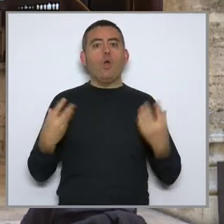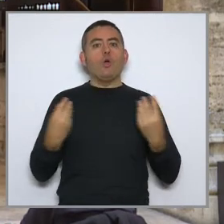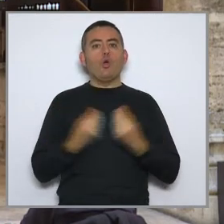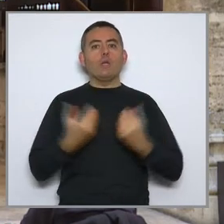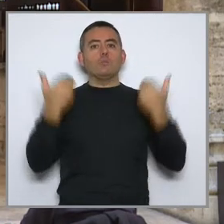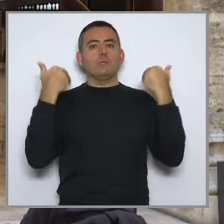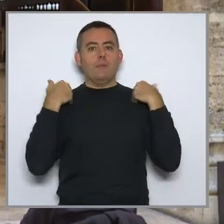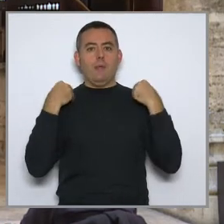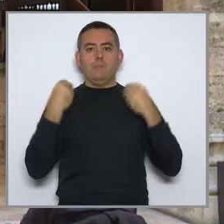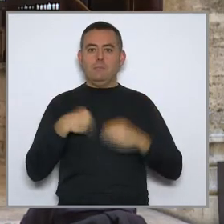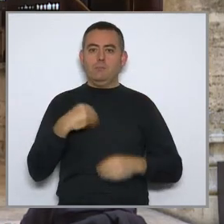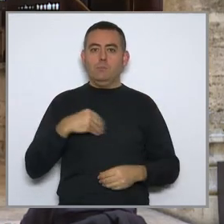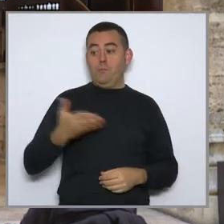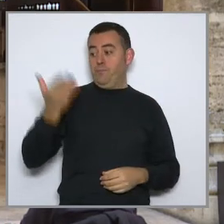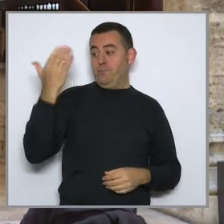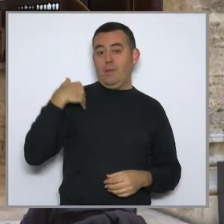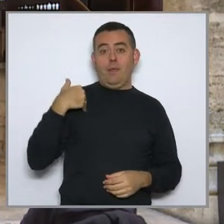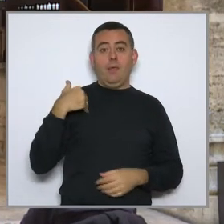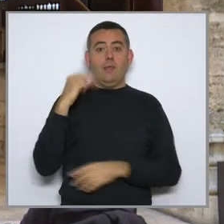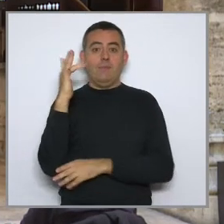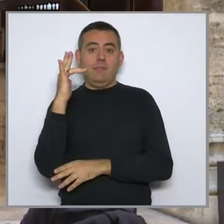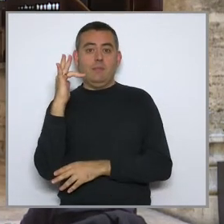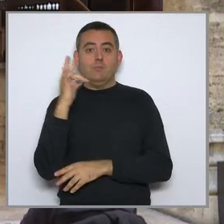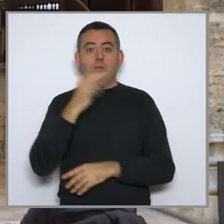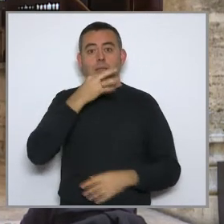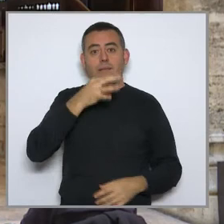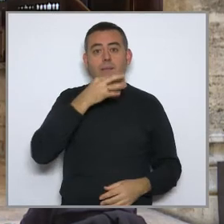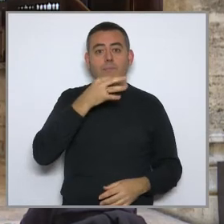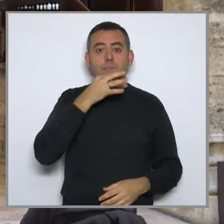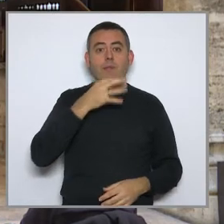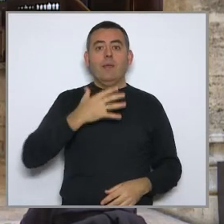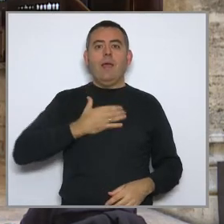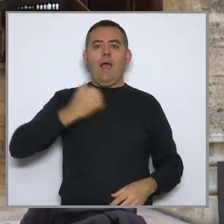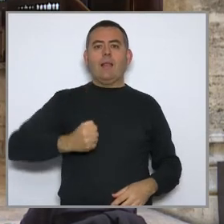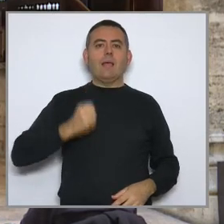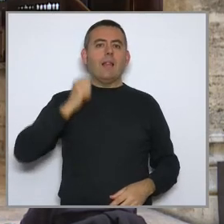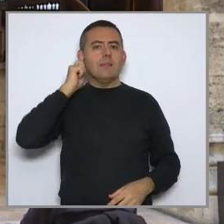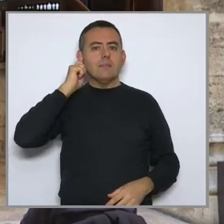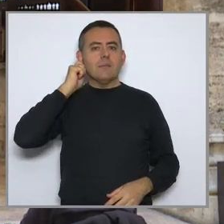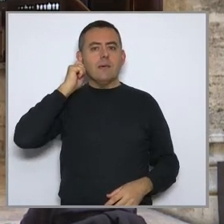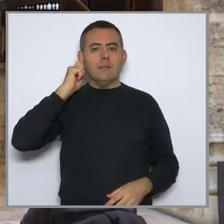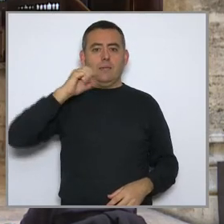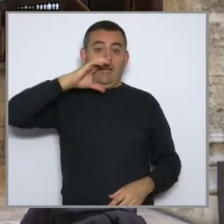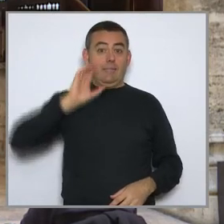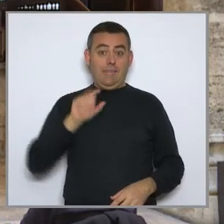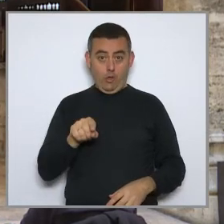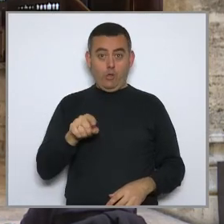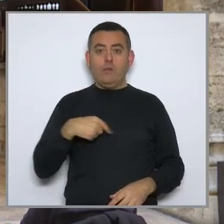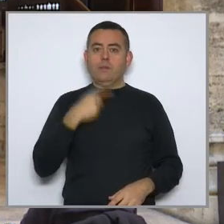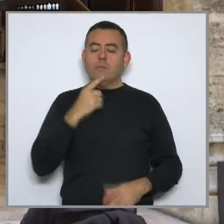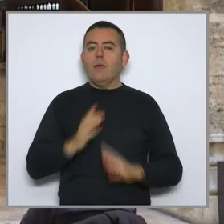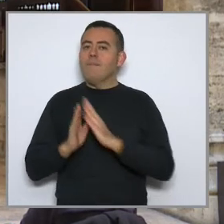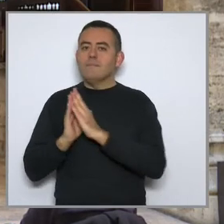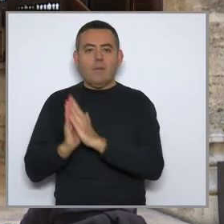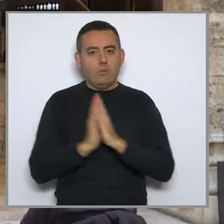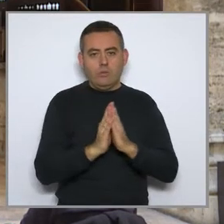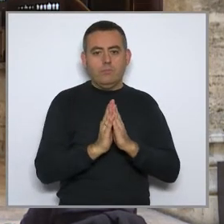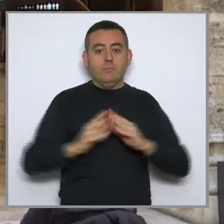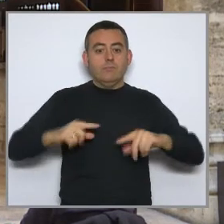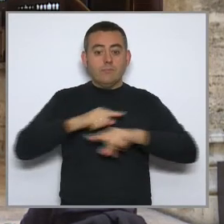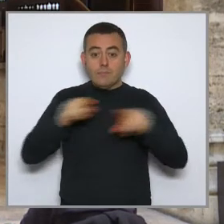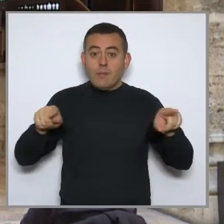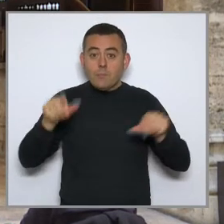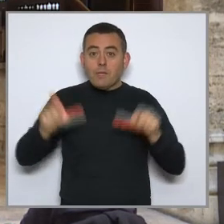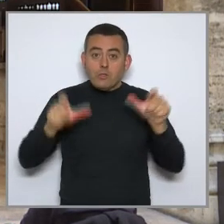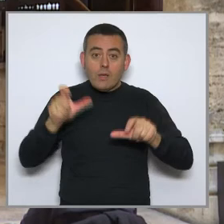divendres de vesprada l'alcaldessa de Castelló va demanar a la ciutadania que s'autoconfinara i de